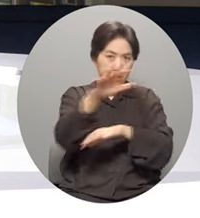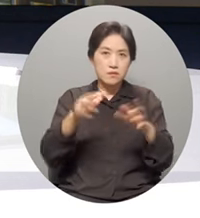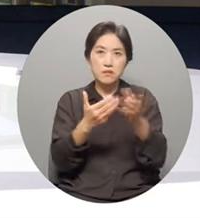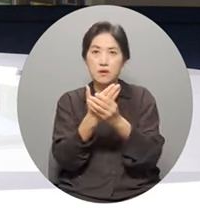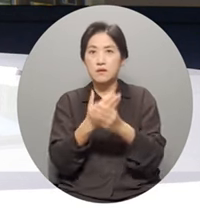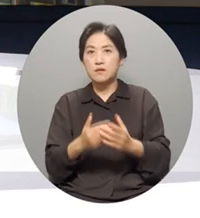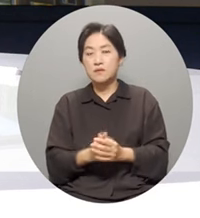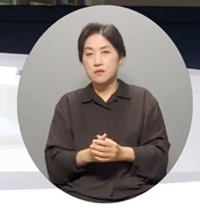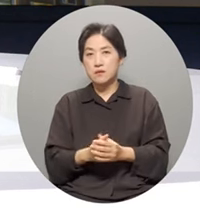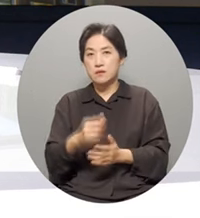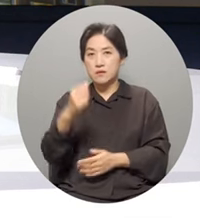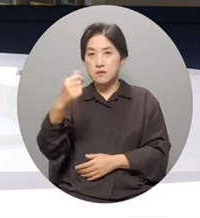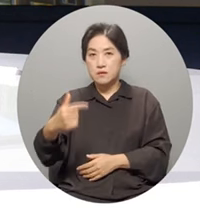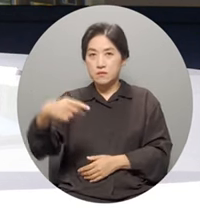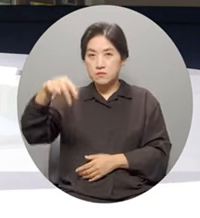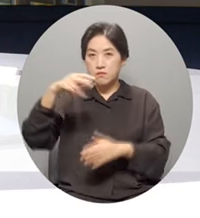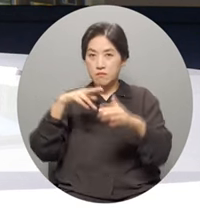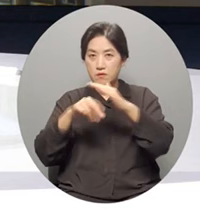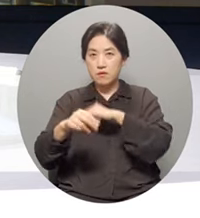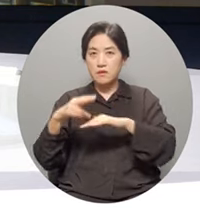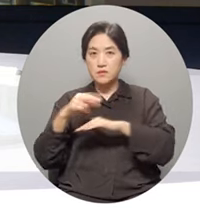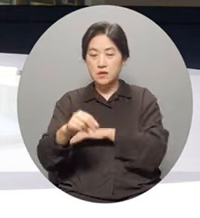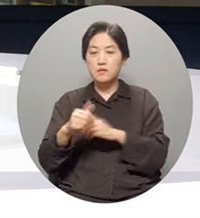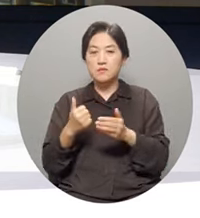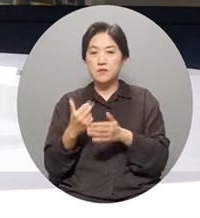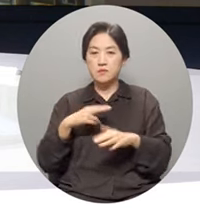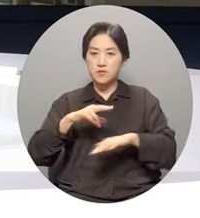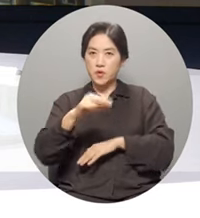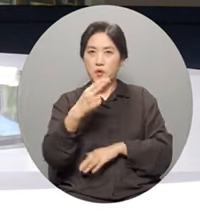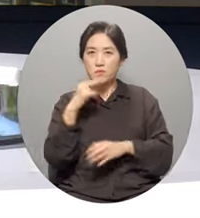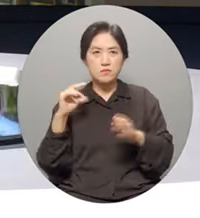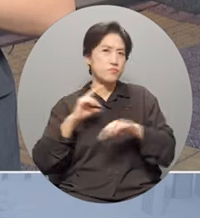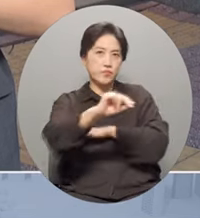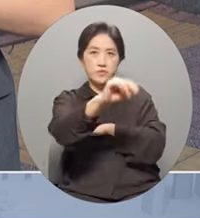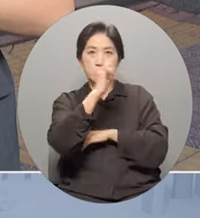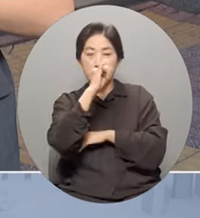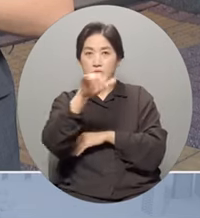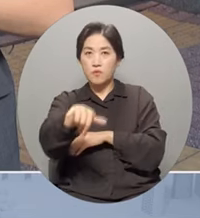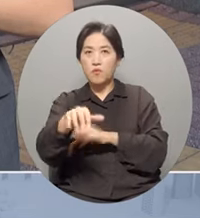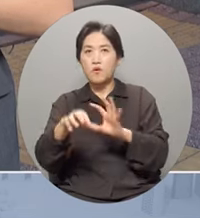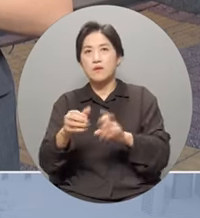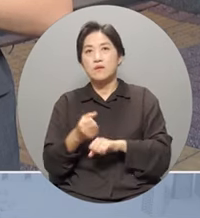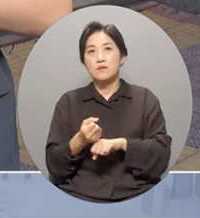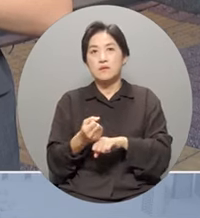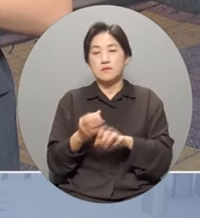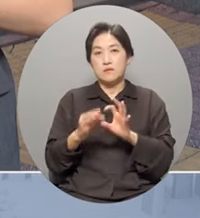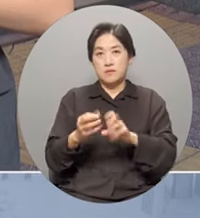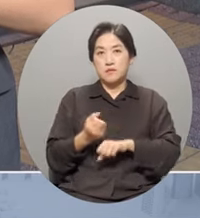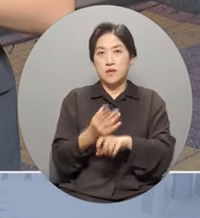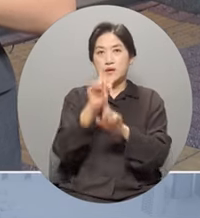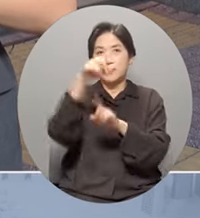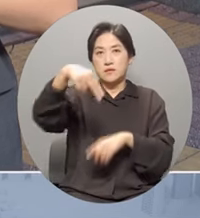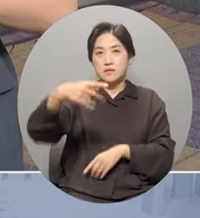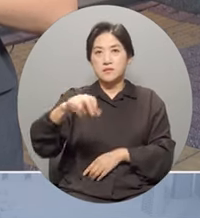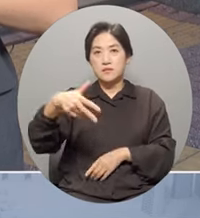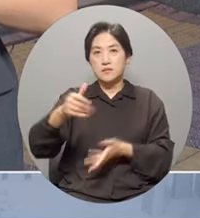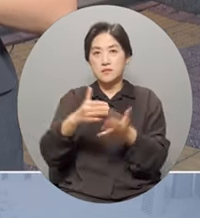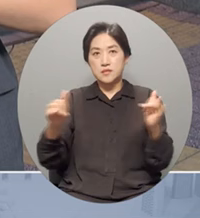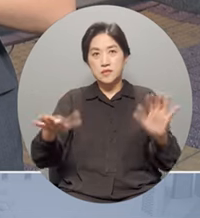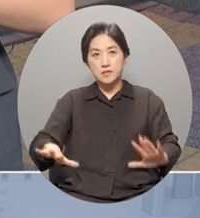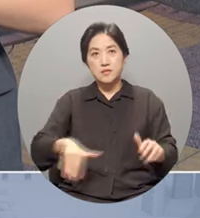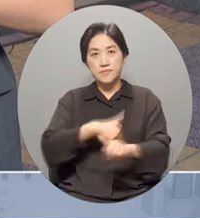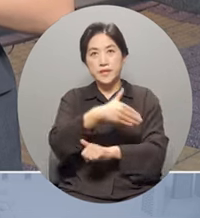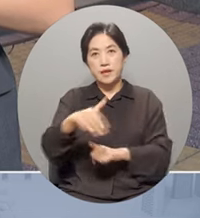벌어졌습니다. 흑성역은 지하철이 무정차 통과하기도 했는데요. 현장 연결해 보겠습니다. 이승지 기자, 지금은 상황이